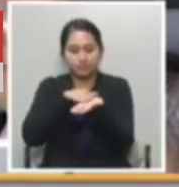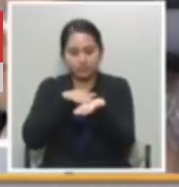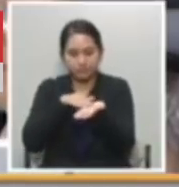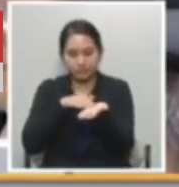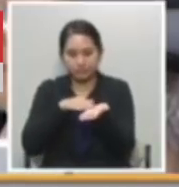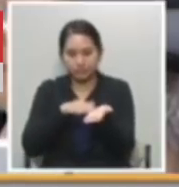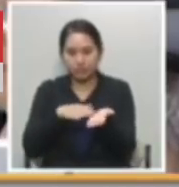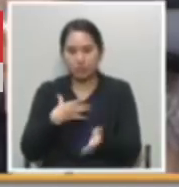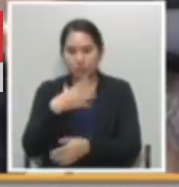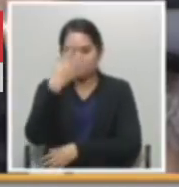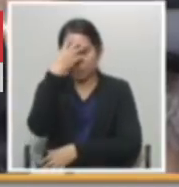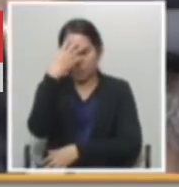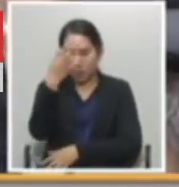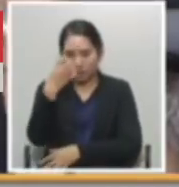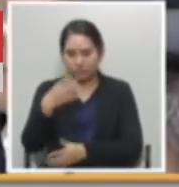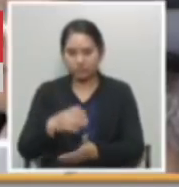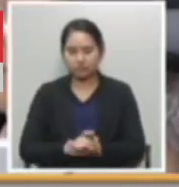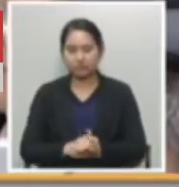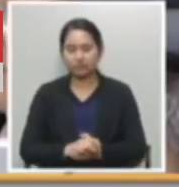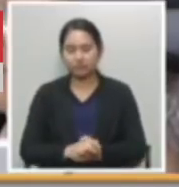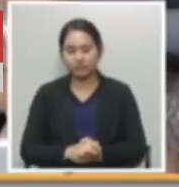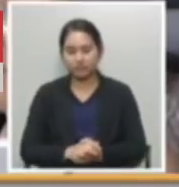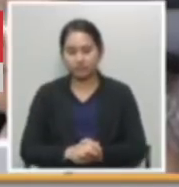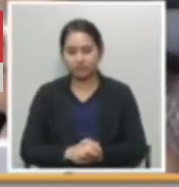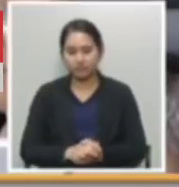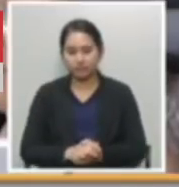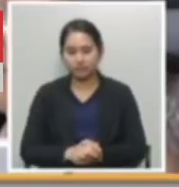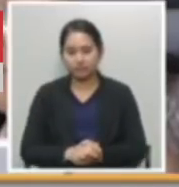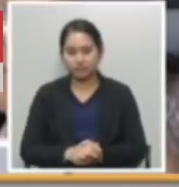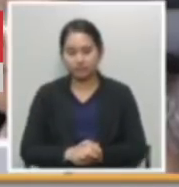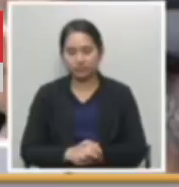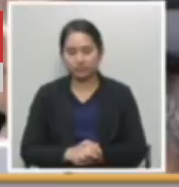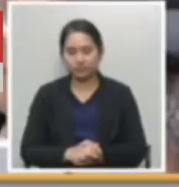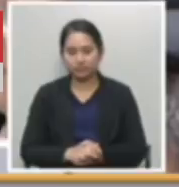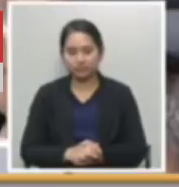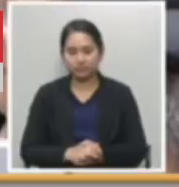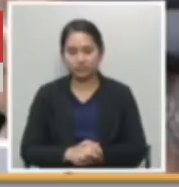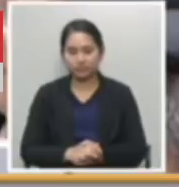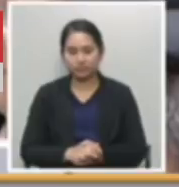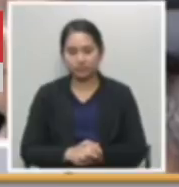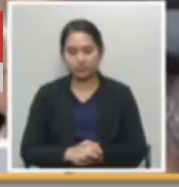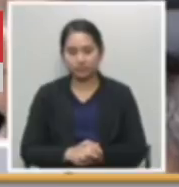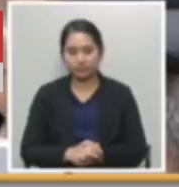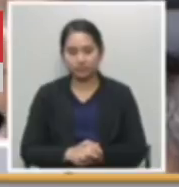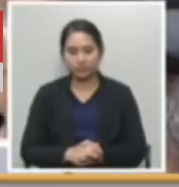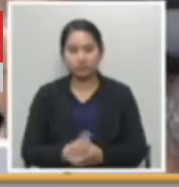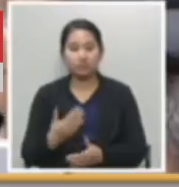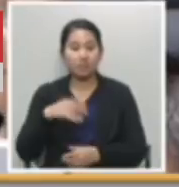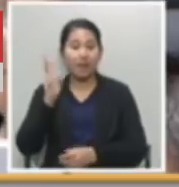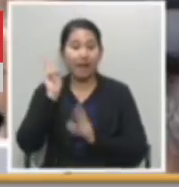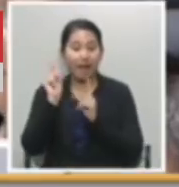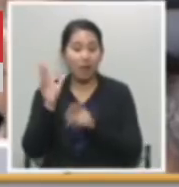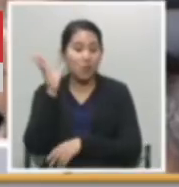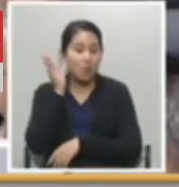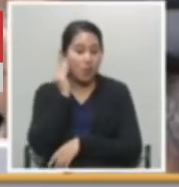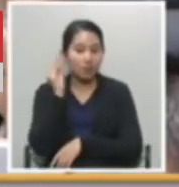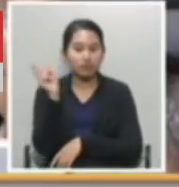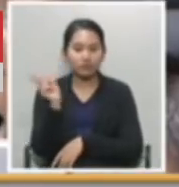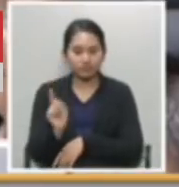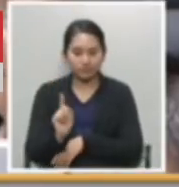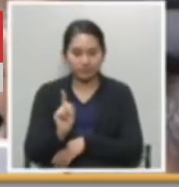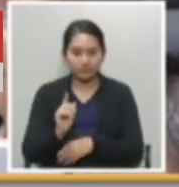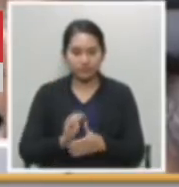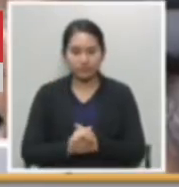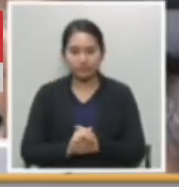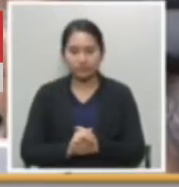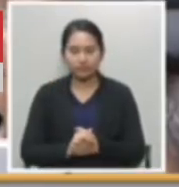จริงๆมันโกรธมากเลยแทนคนไทยทั้งประเทศนะและเนี่ยคือสิ่งที่ได้ข่าวมาว่าถ้าจะ